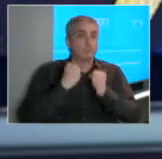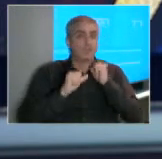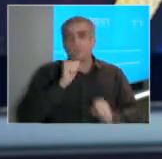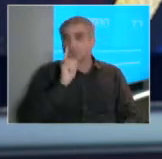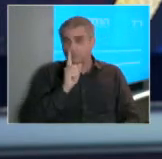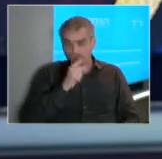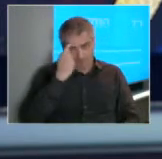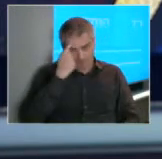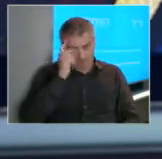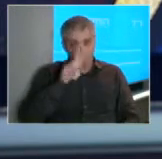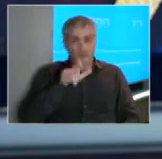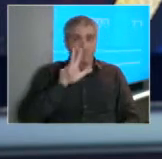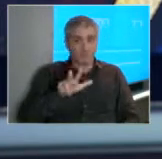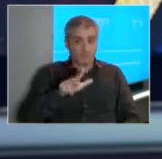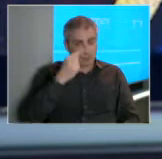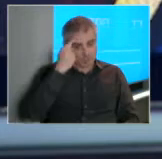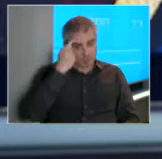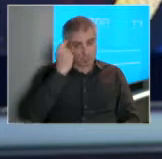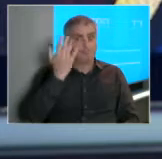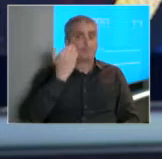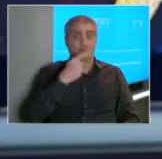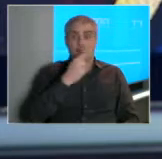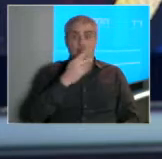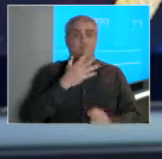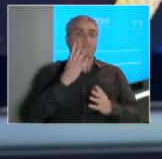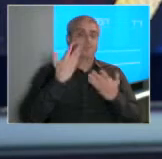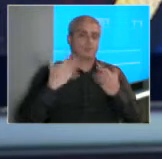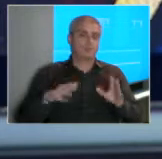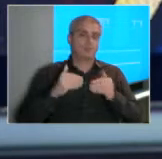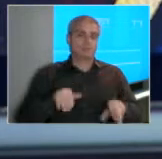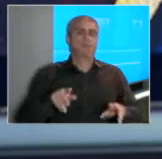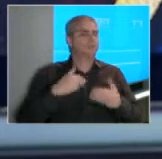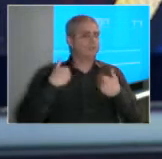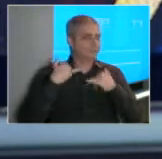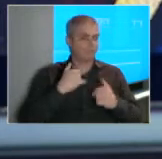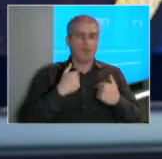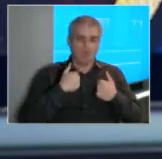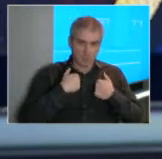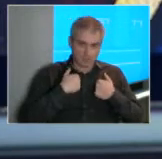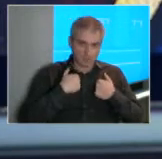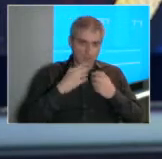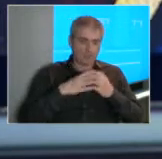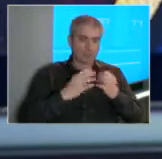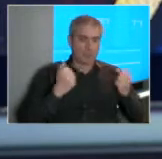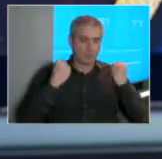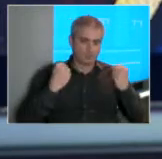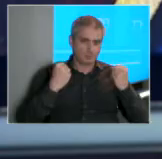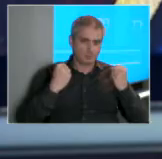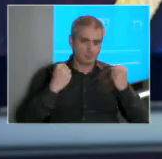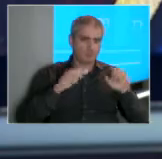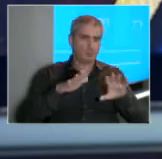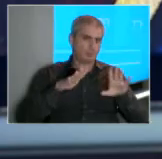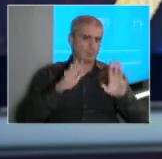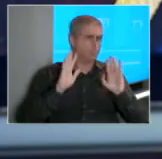ביותר, ידע, גם ב-2003, ידע, כשבאמת איבדו את הרסן, הביאה, אנחנו חברה חזקה,